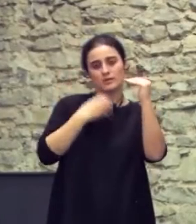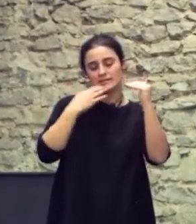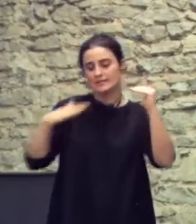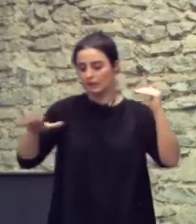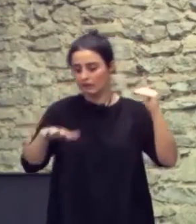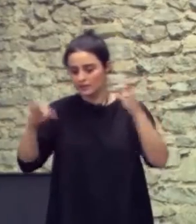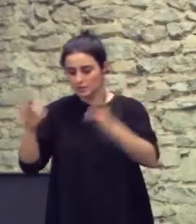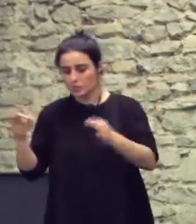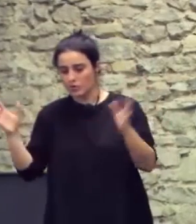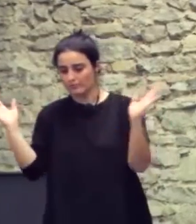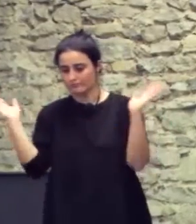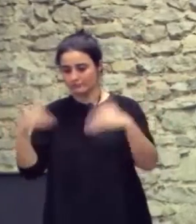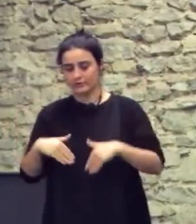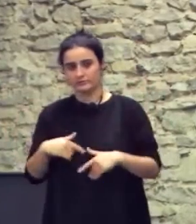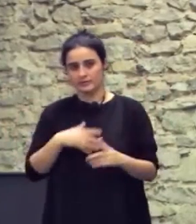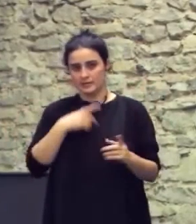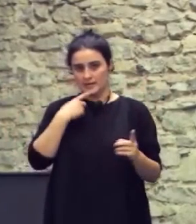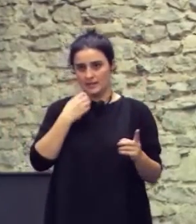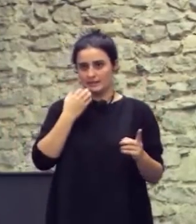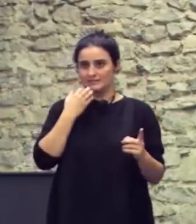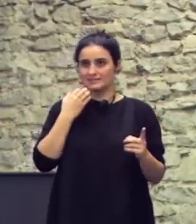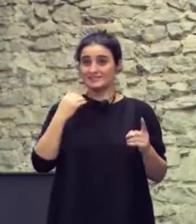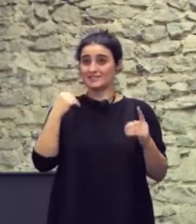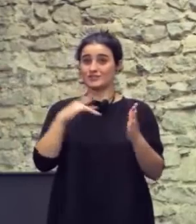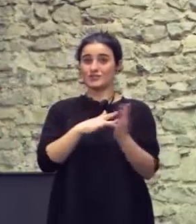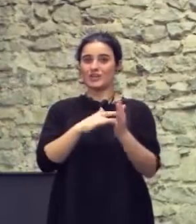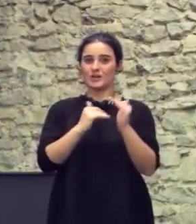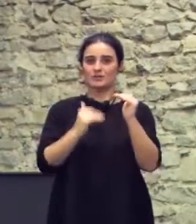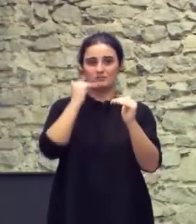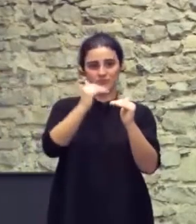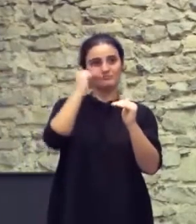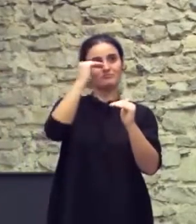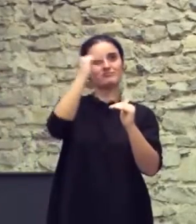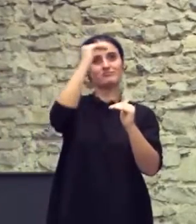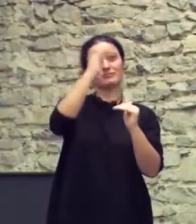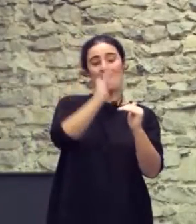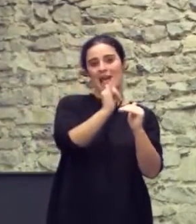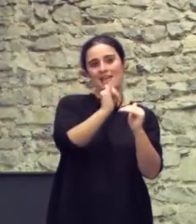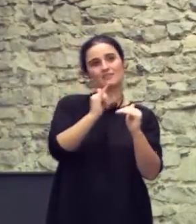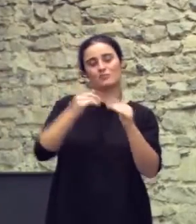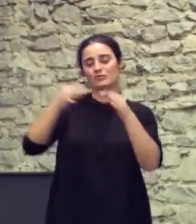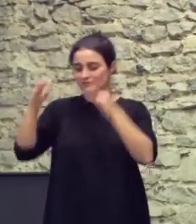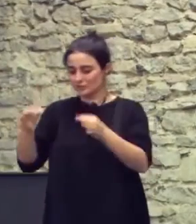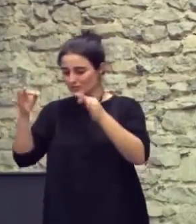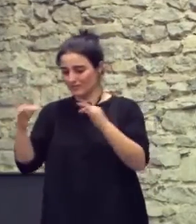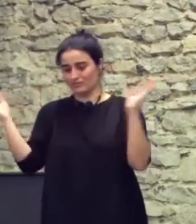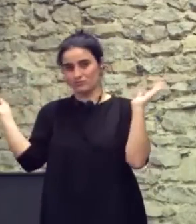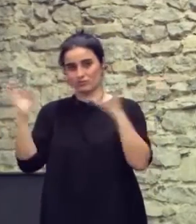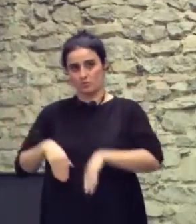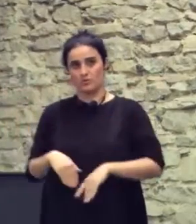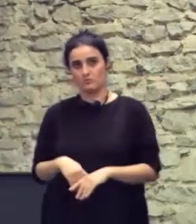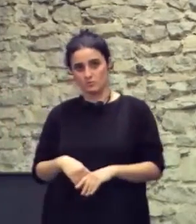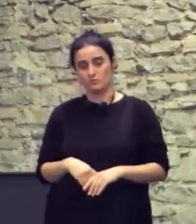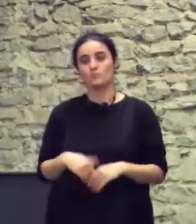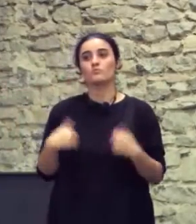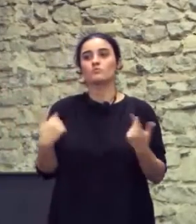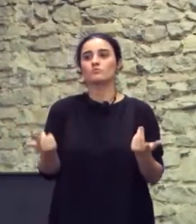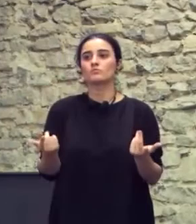du funtzionatzen. Norbera ez da inoiz seguro sentituko jerarkia etengabe markatzen duen pertsona batekin, hori ezin da, ez?